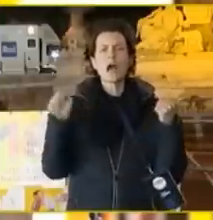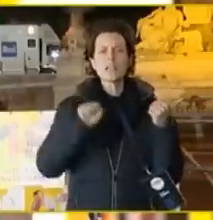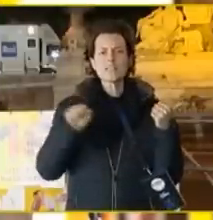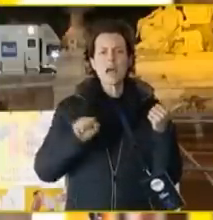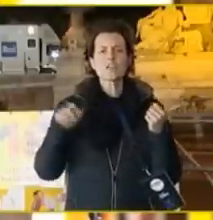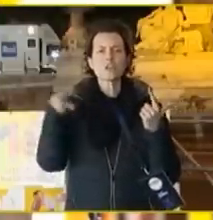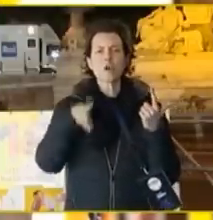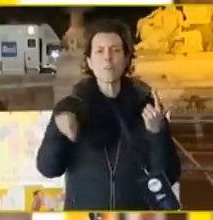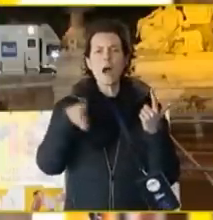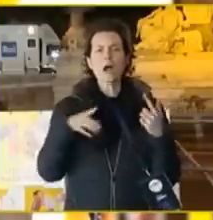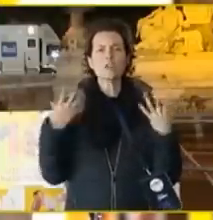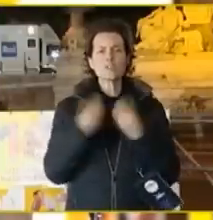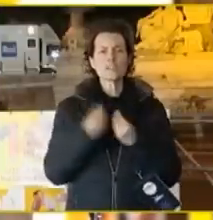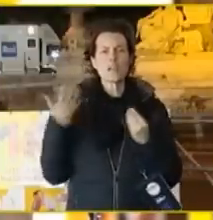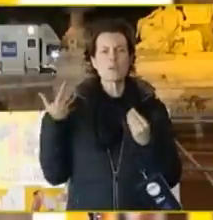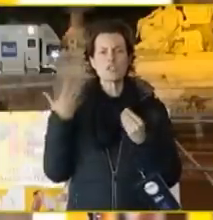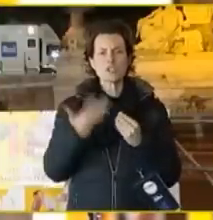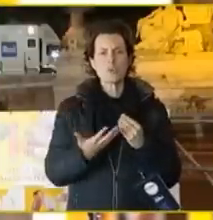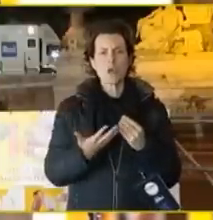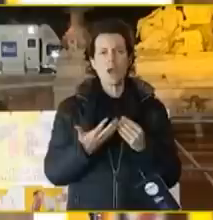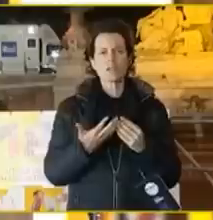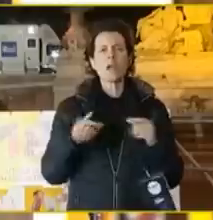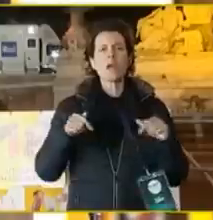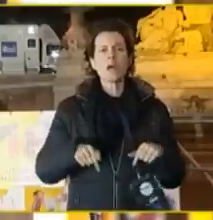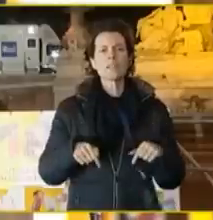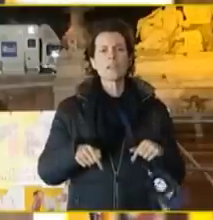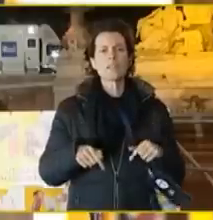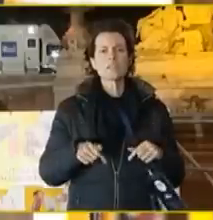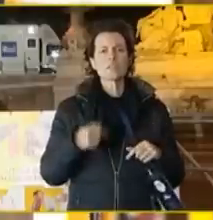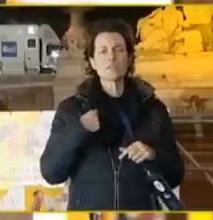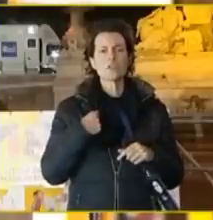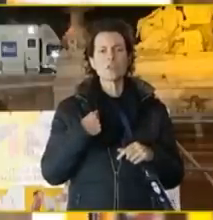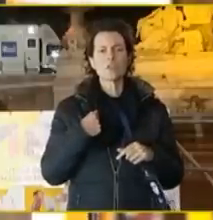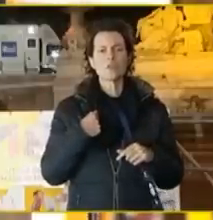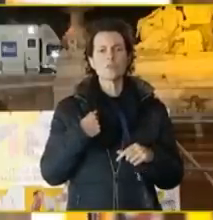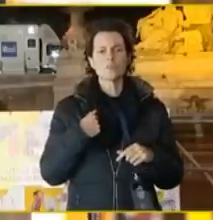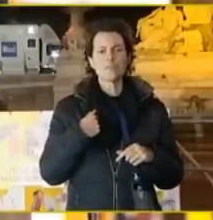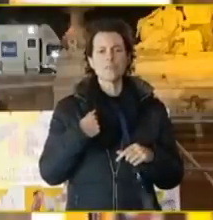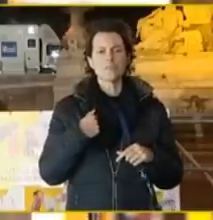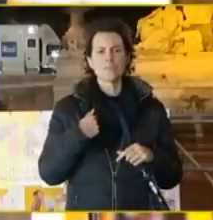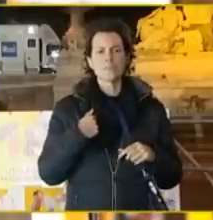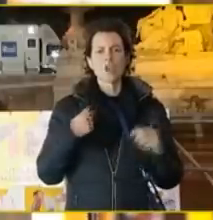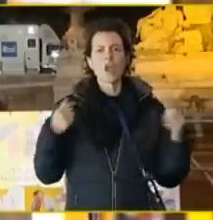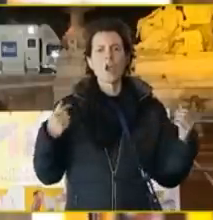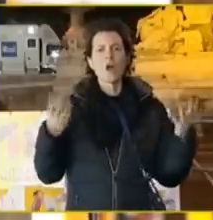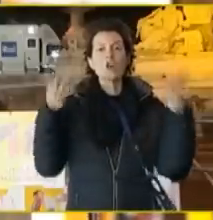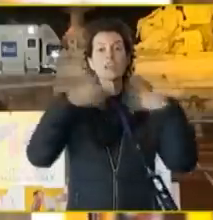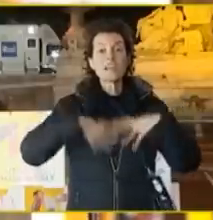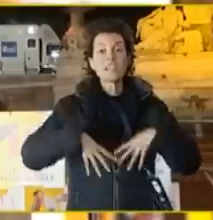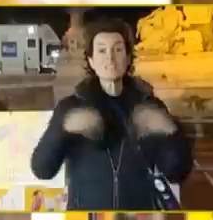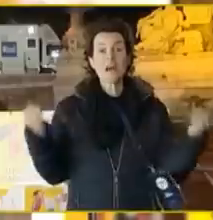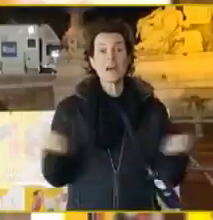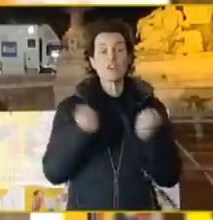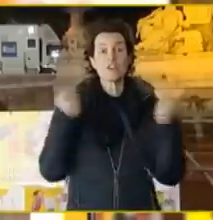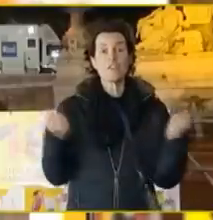quanti gli altri per 5 anni e adesso io andavo lì e loro organizzavano gli eventi per me, per il movimento, per arrivare